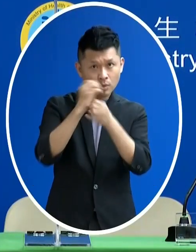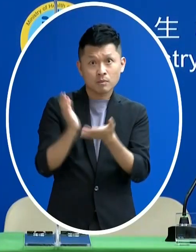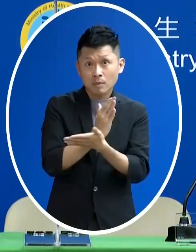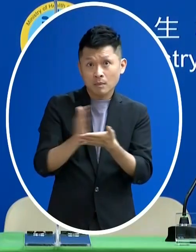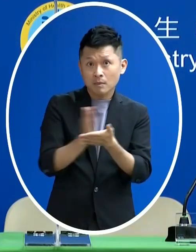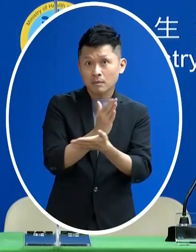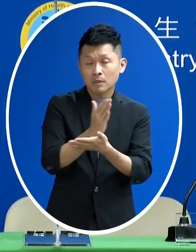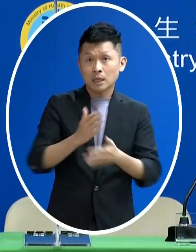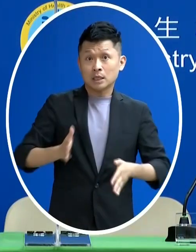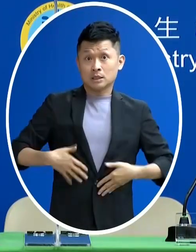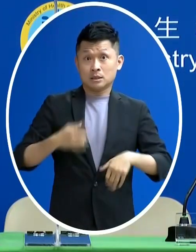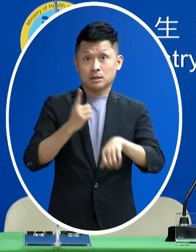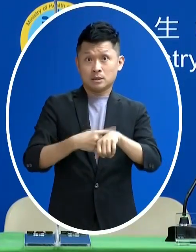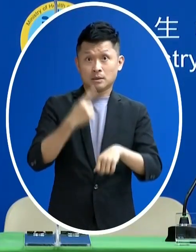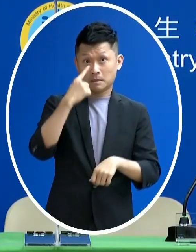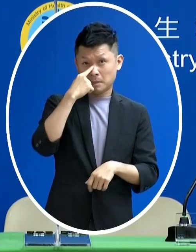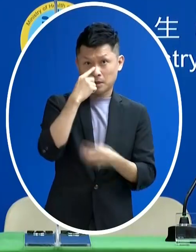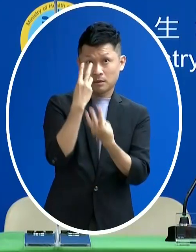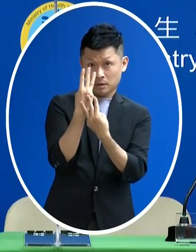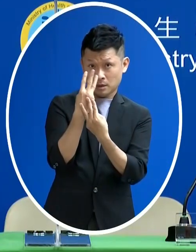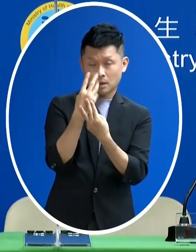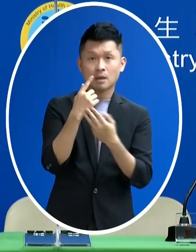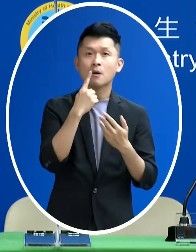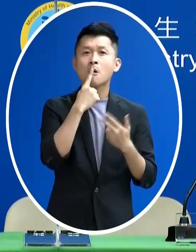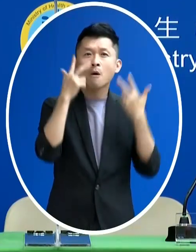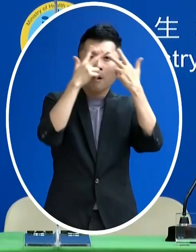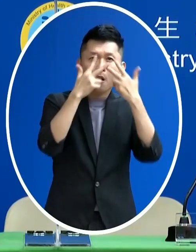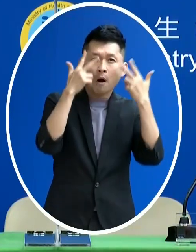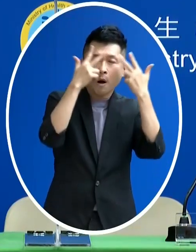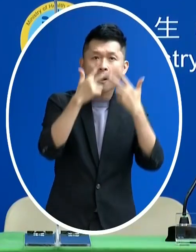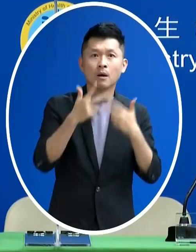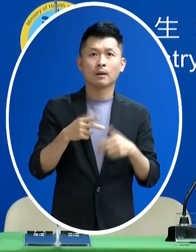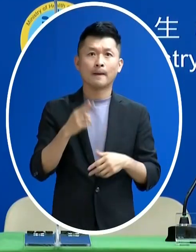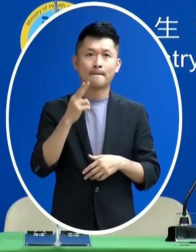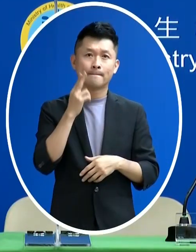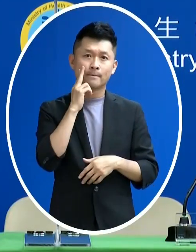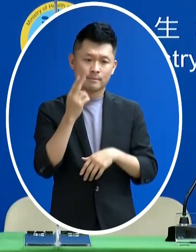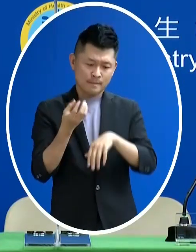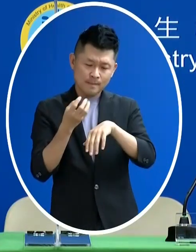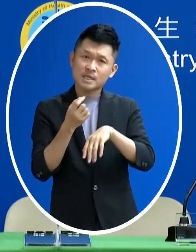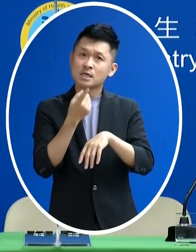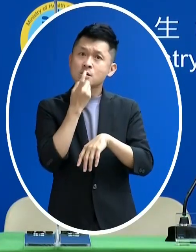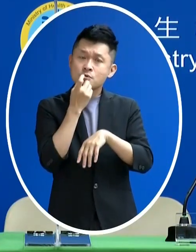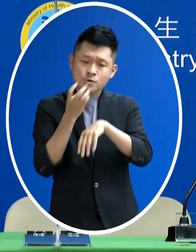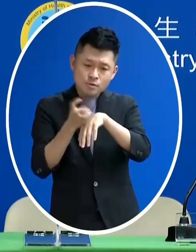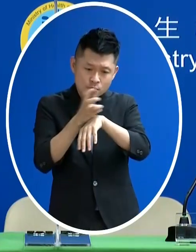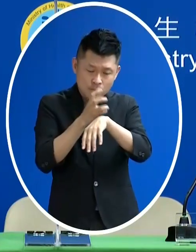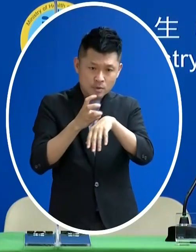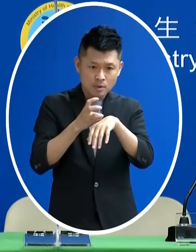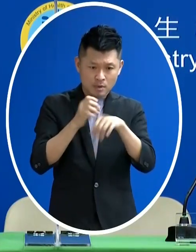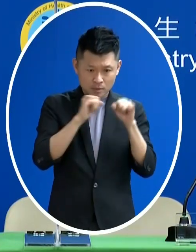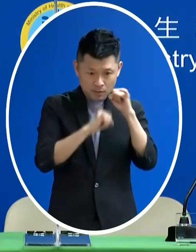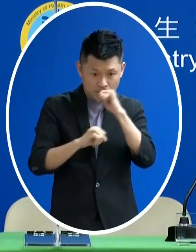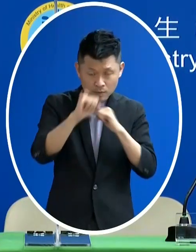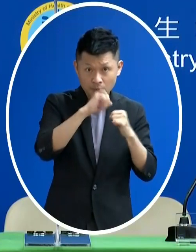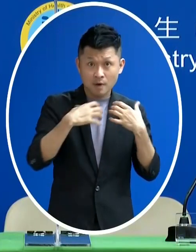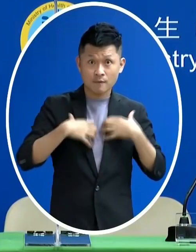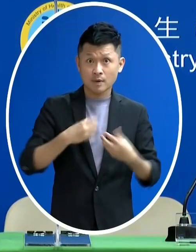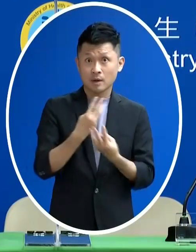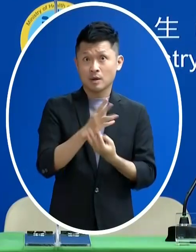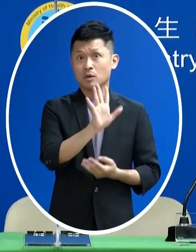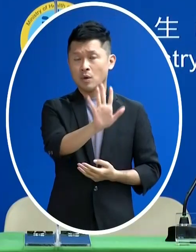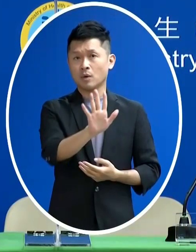发现有急性鼻窦炎、急性结膜炎跟梅浆菌肺炎等等，这些多重的病症。那当时也有